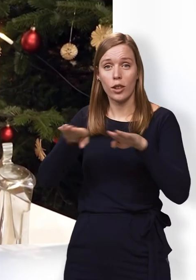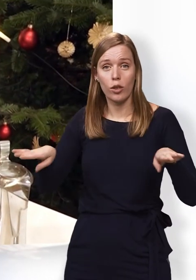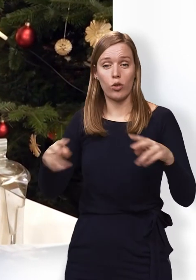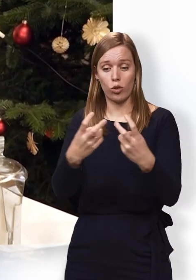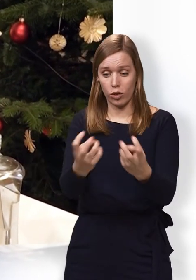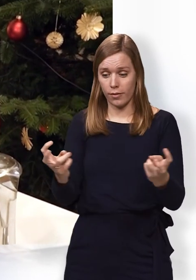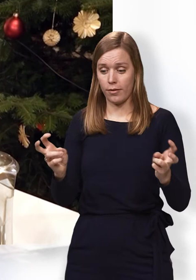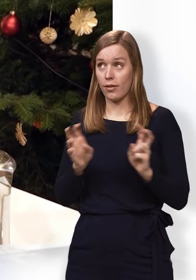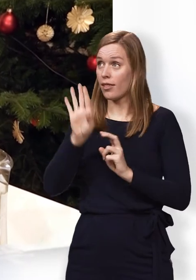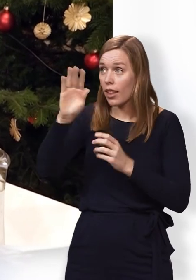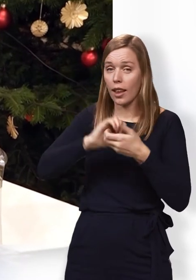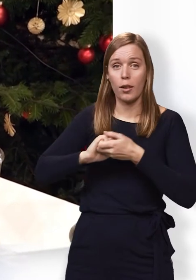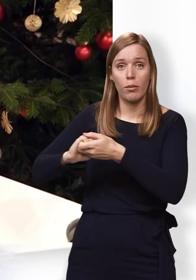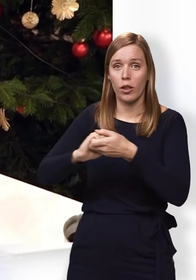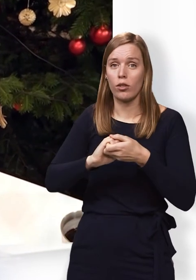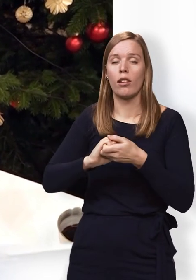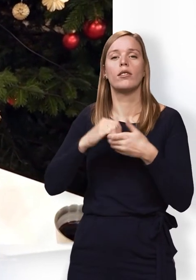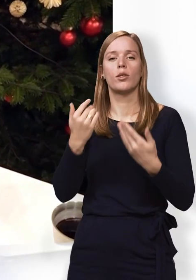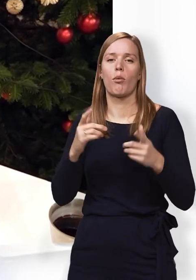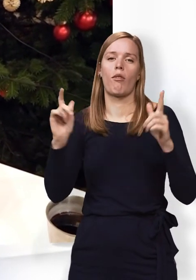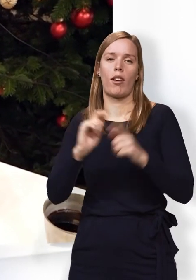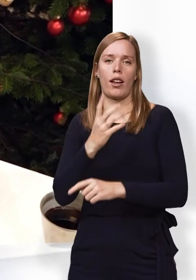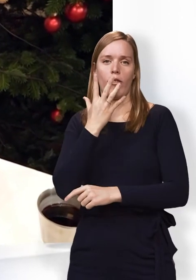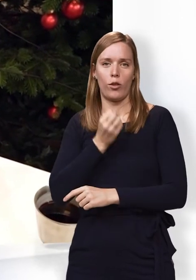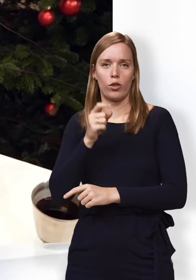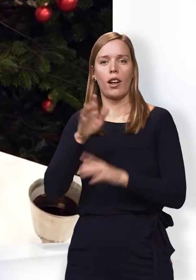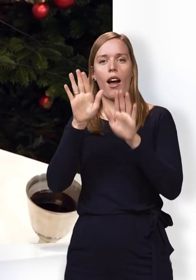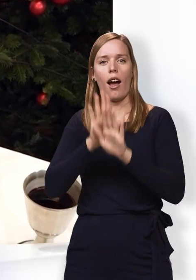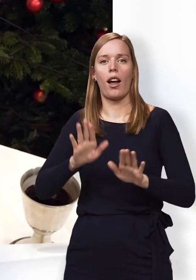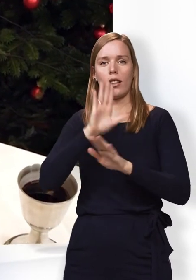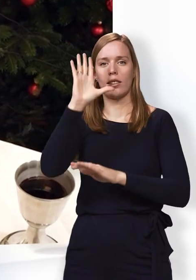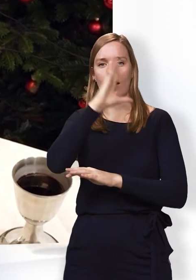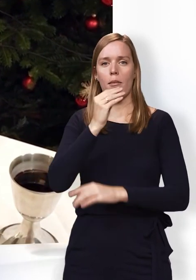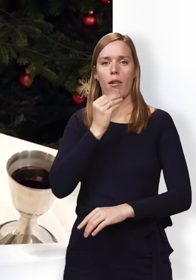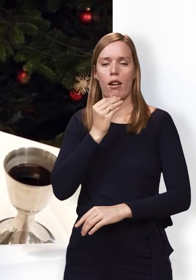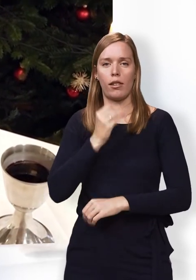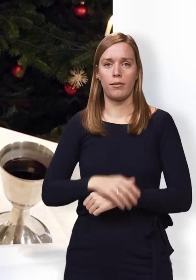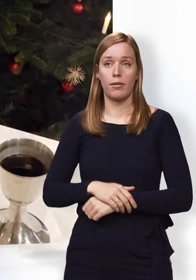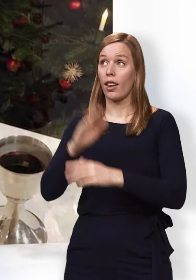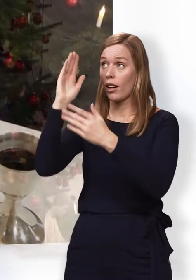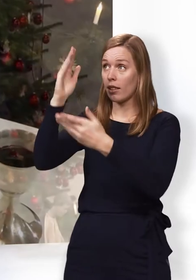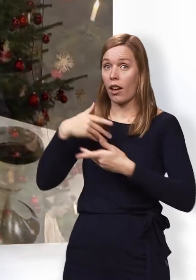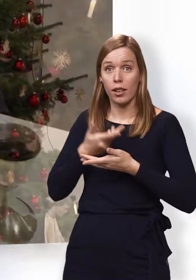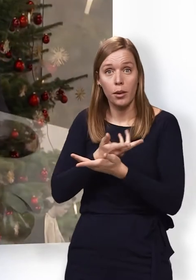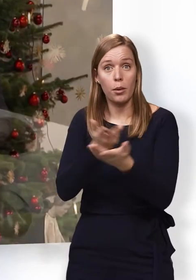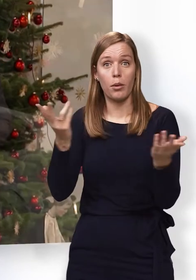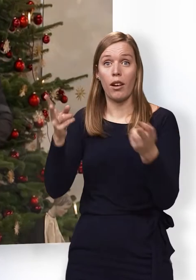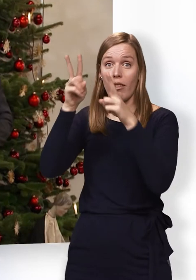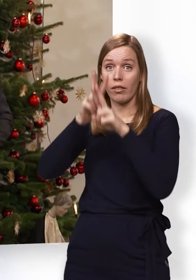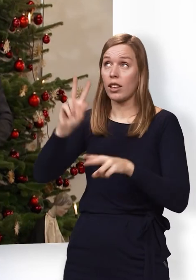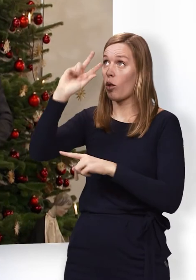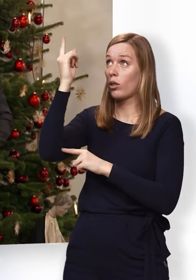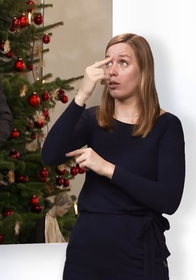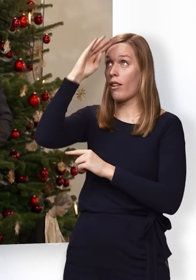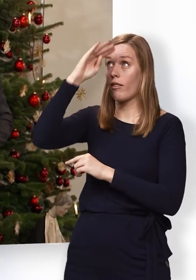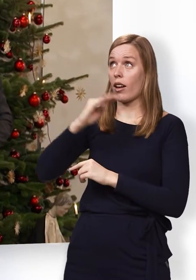Gemeinschaft. Das wollen wir feiern im heiligen Abendmahl. Gnade sei mit euch und Friede von Gott, unserem Vater